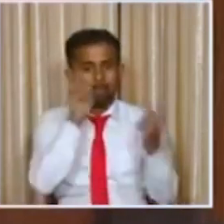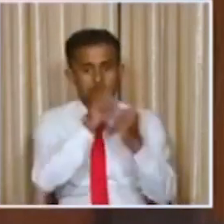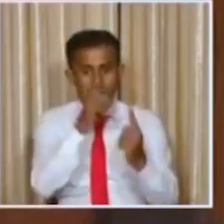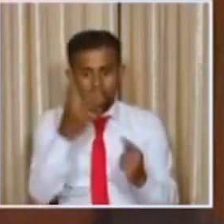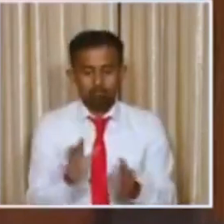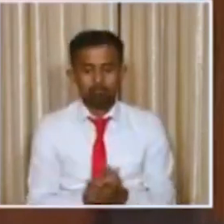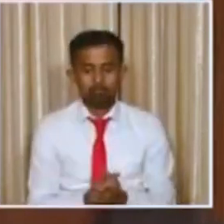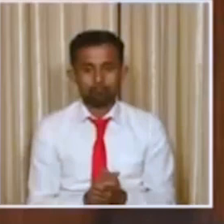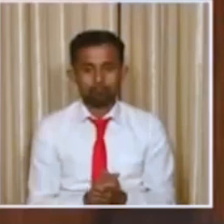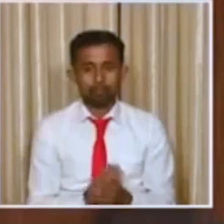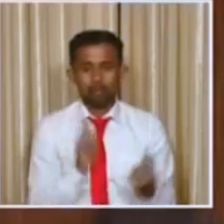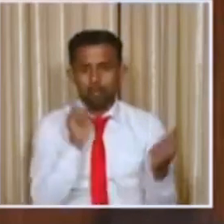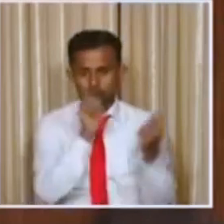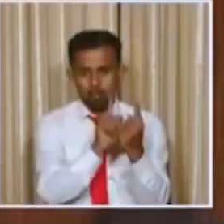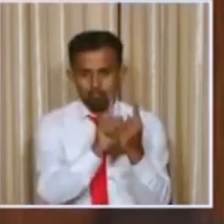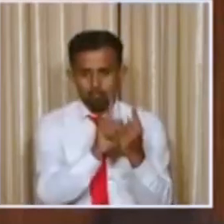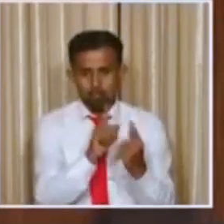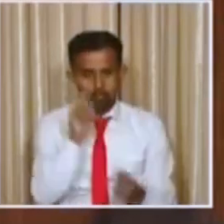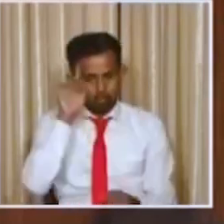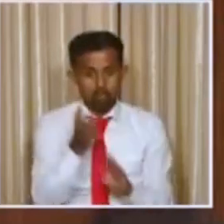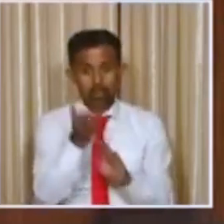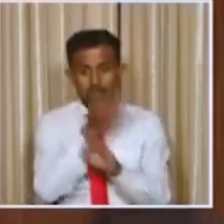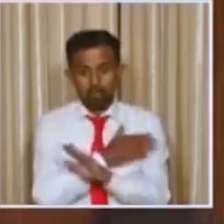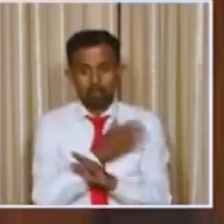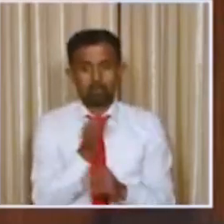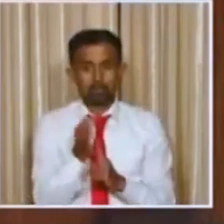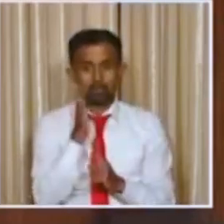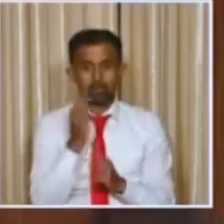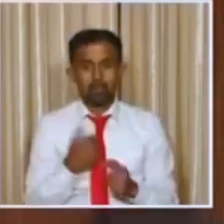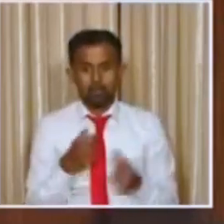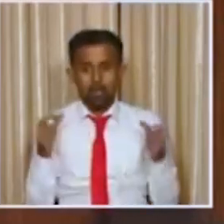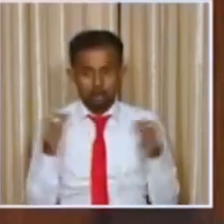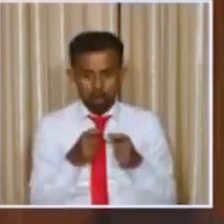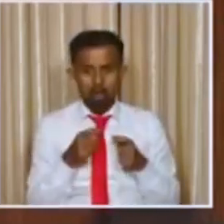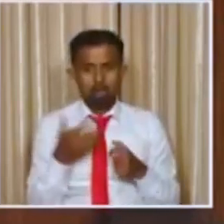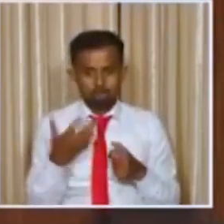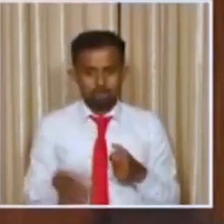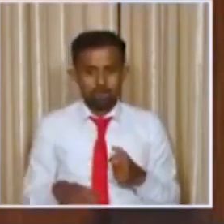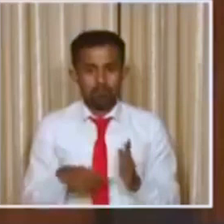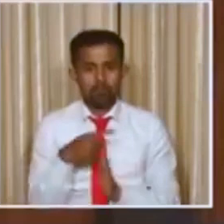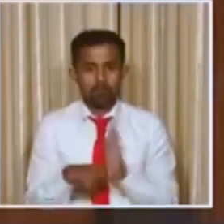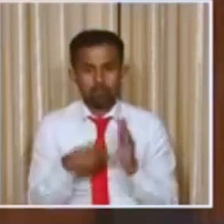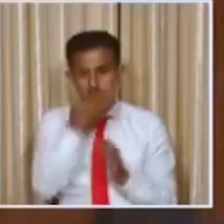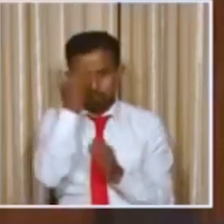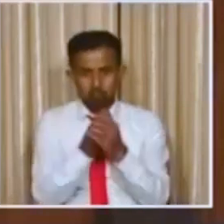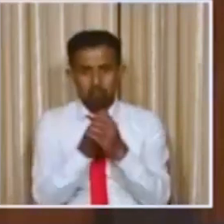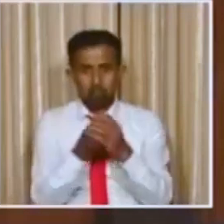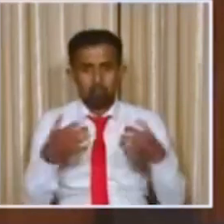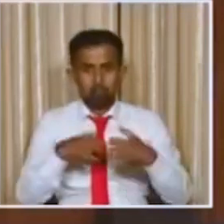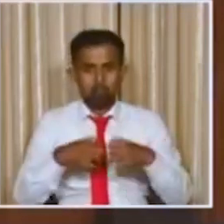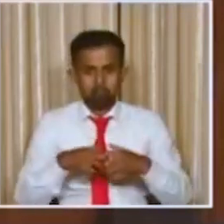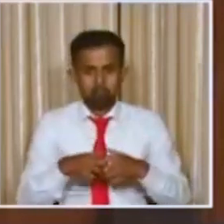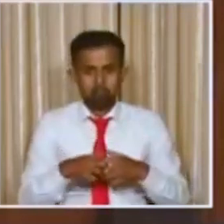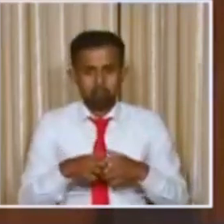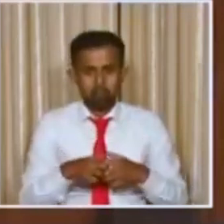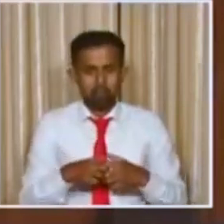ஜனாதிபதி அவர்கள் அண்மையிலே எங்களை சந்தித்திருந்தார். உண்மையிலே இந்த நாட்டிலே வந்து ஒரு இனப்பிரச்சனை என்றது இந்த நாடு இந்த பங்களோத் நிலை அடைந்ததுக்கு அடிப்படையான